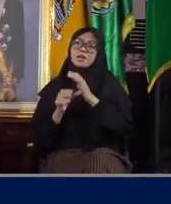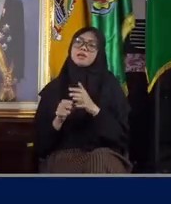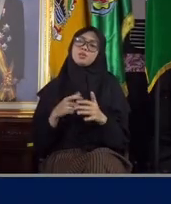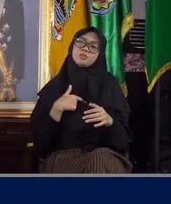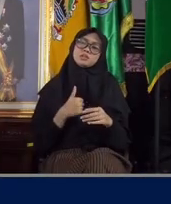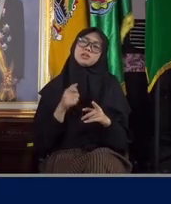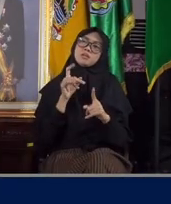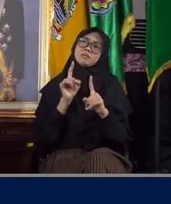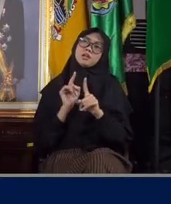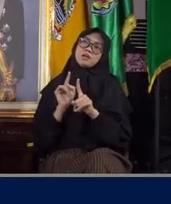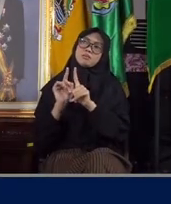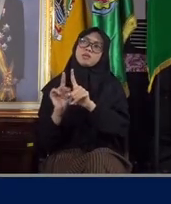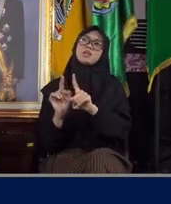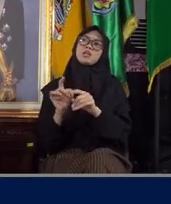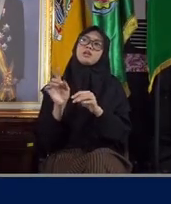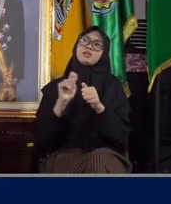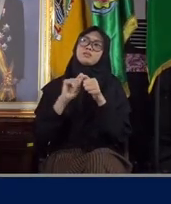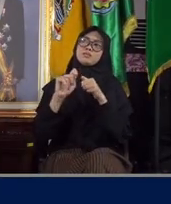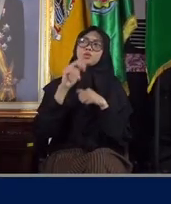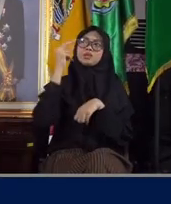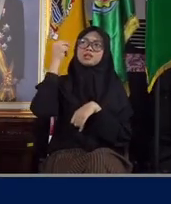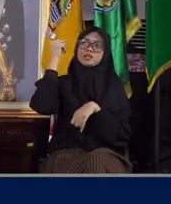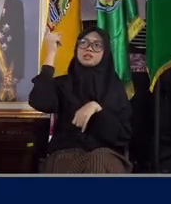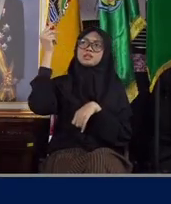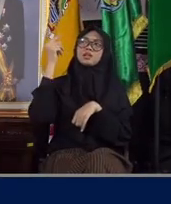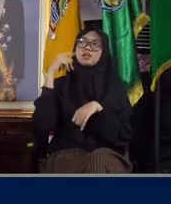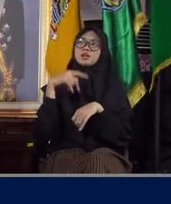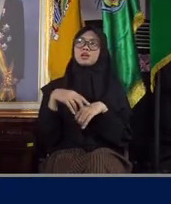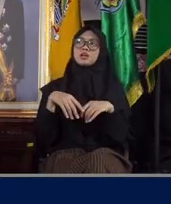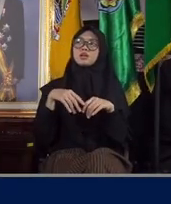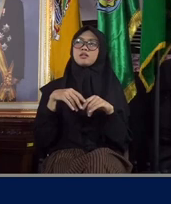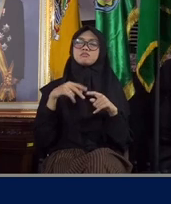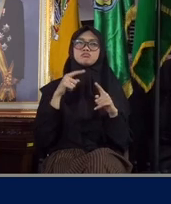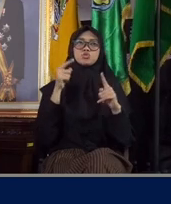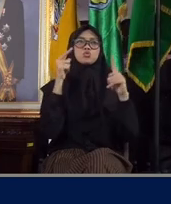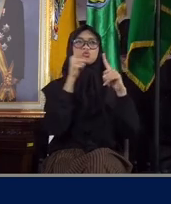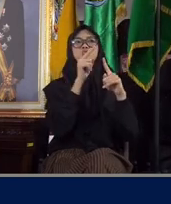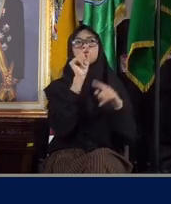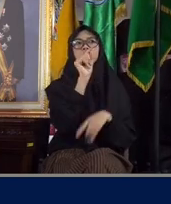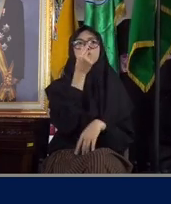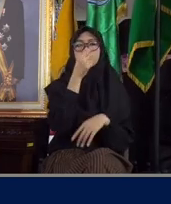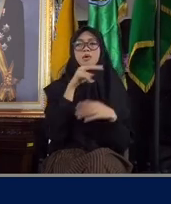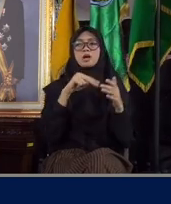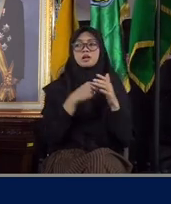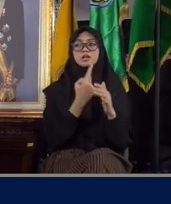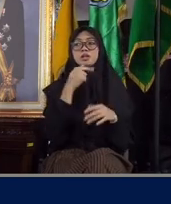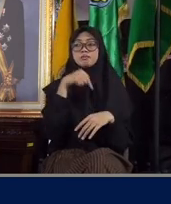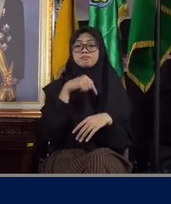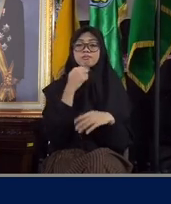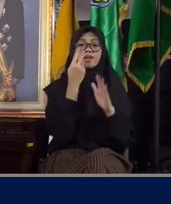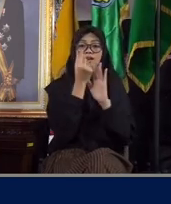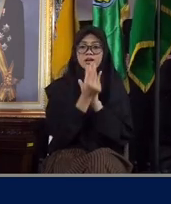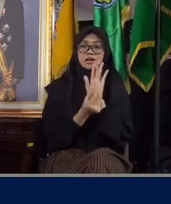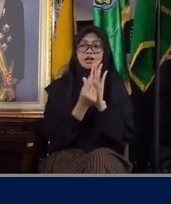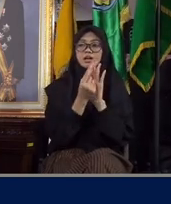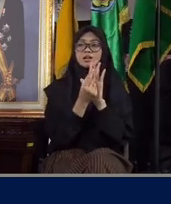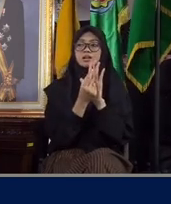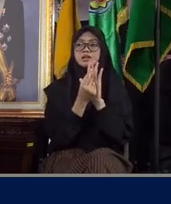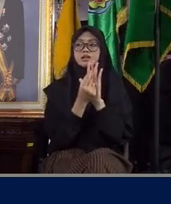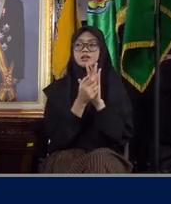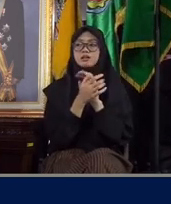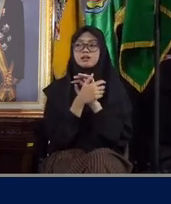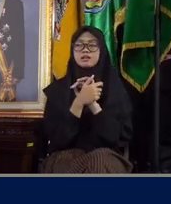mendampingi kawan-kawan dalam merencanakan skala prioritas sehingga nanti memposting anggarannya kita mau